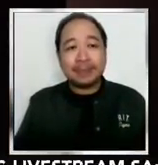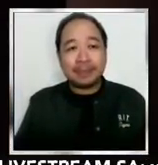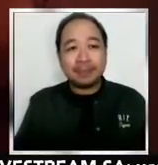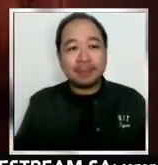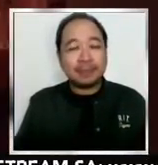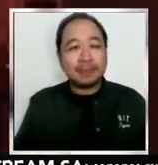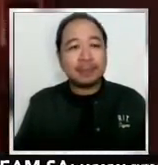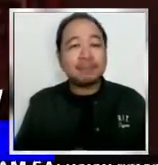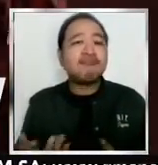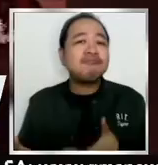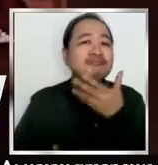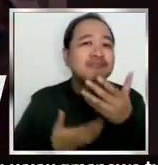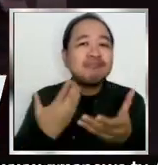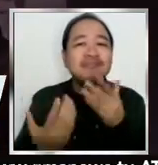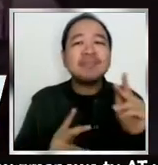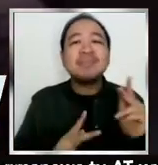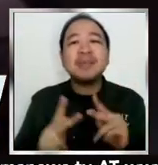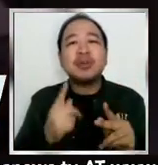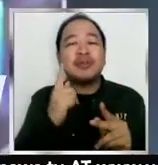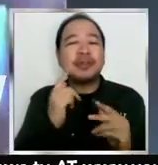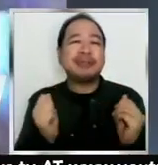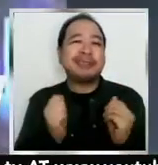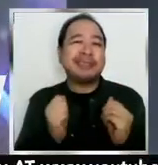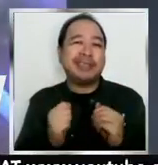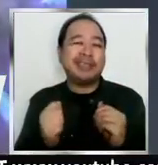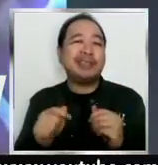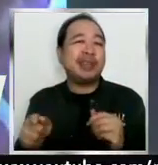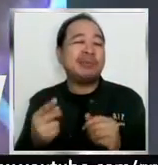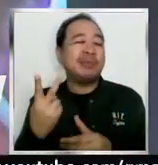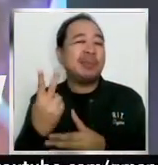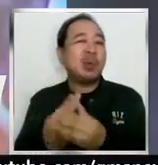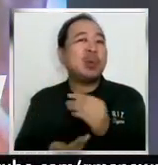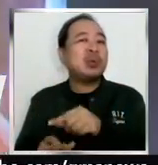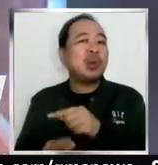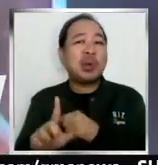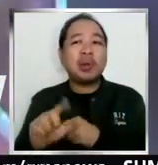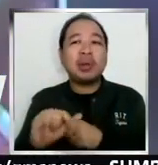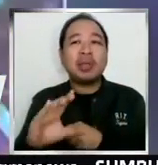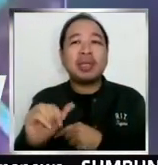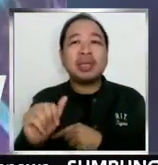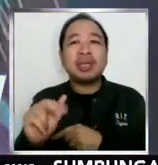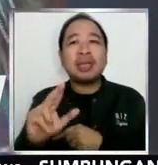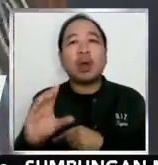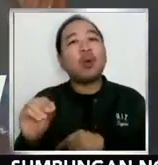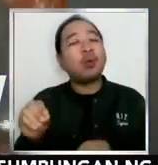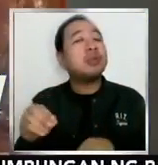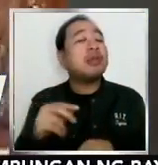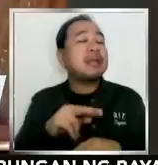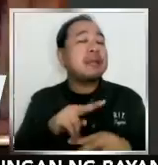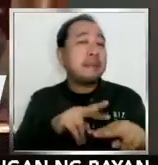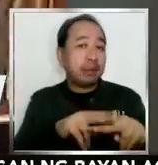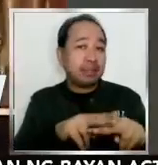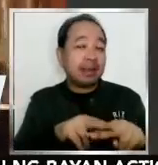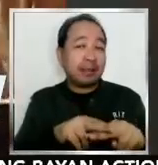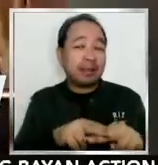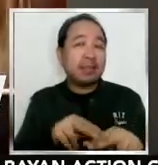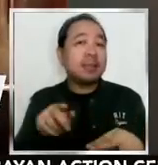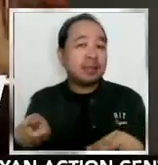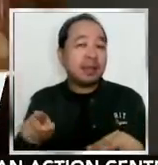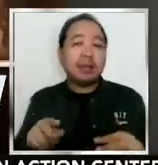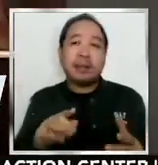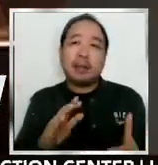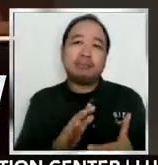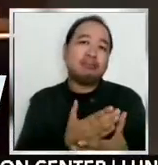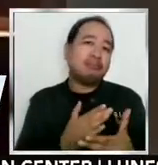Hiyawan din ang fans sa kilig natin ni Pambansang Ginoo David Licauco sa Alamino City, Pangasinan. Isa-isa rin hinarana ng Sparkle Star ang